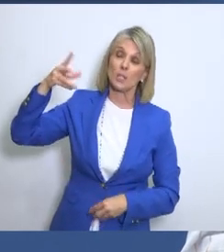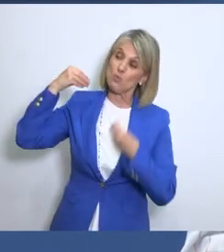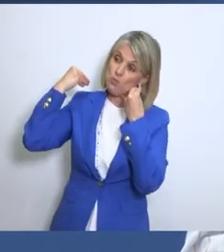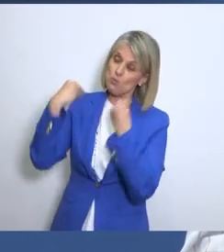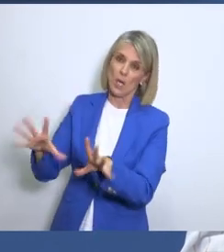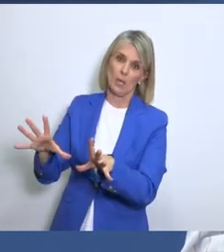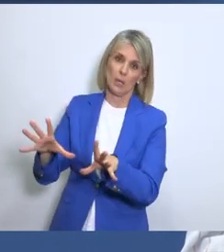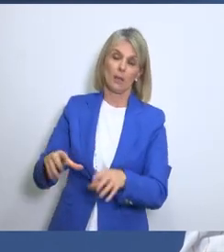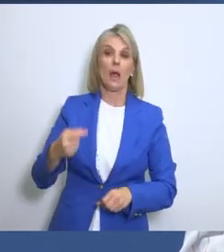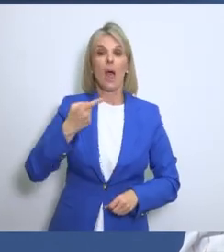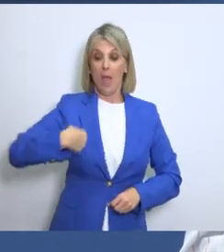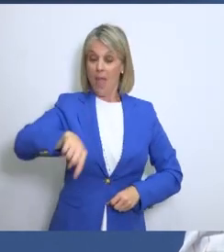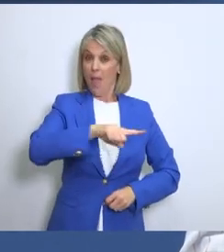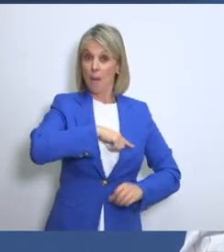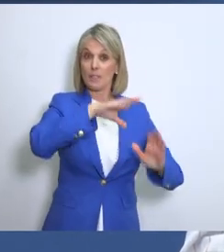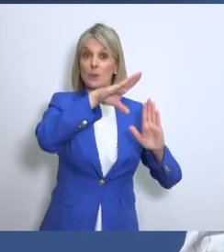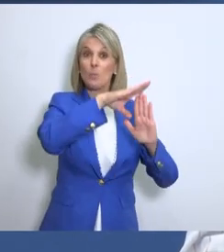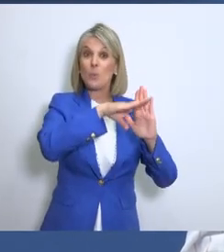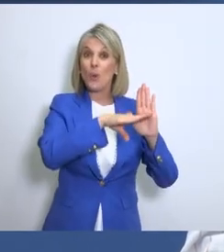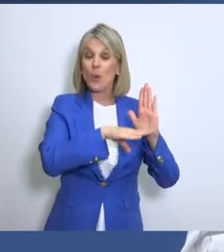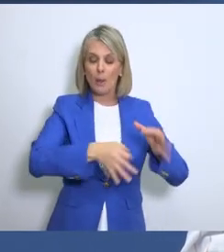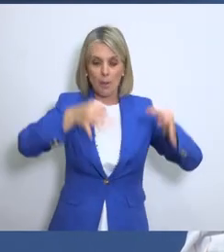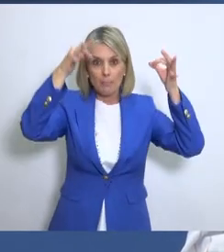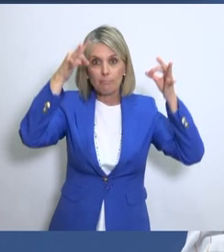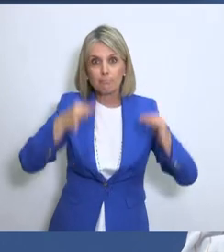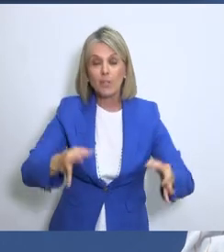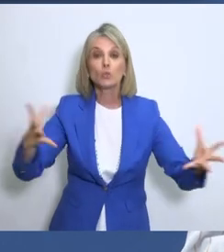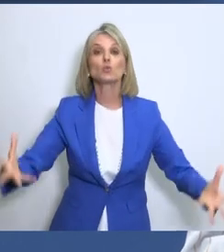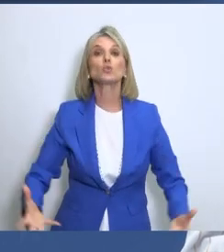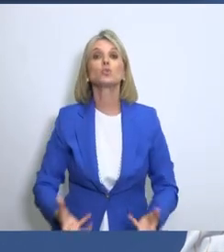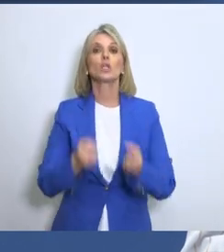Το πρόγραμμά μας είναι ένα πρόγραμμα σωτηρίας